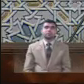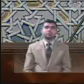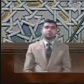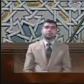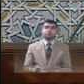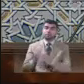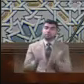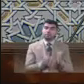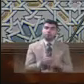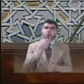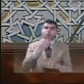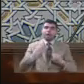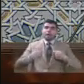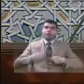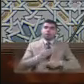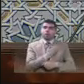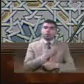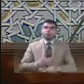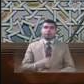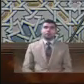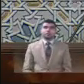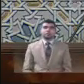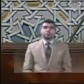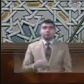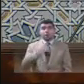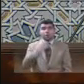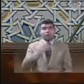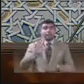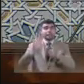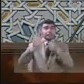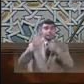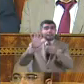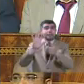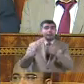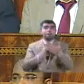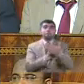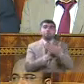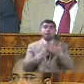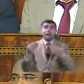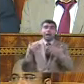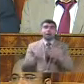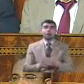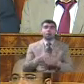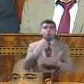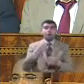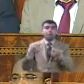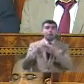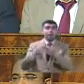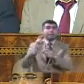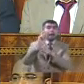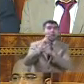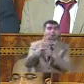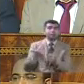شكرا سيد رئيس الحكومة. الرقم ديال 60 مليار سيد رئيس الحكومة هو اللي عندكم ديال خدمة الدين،